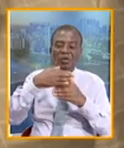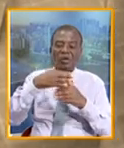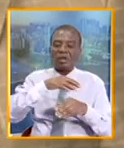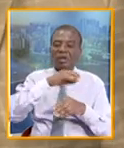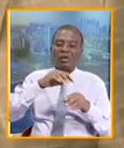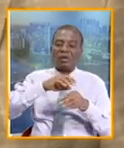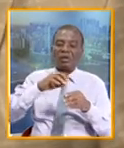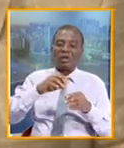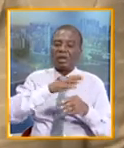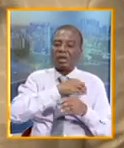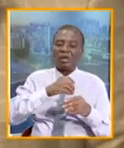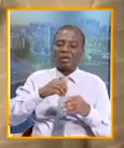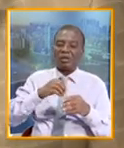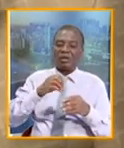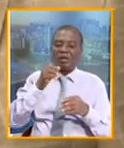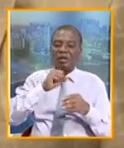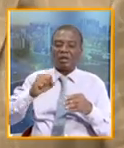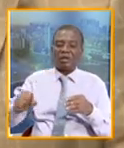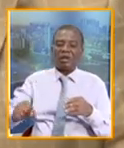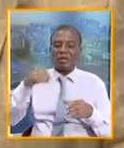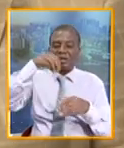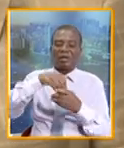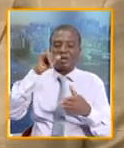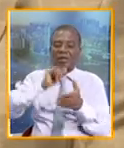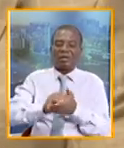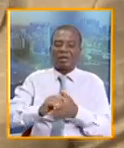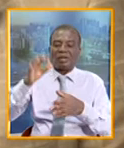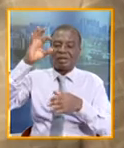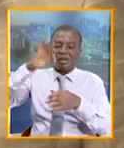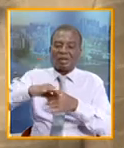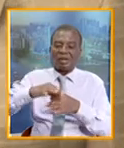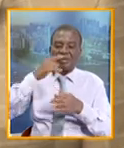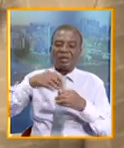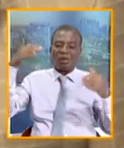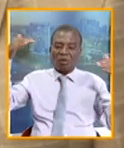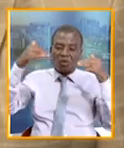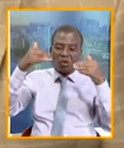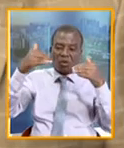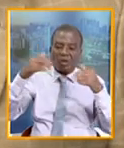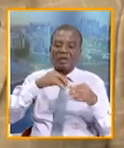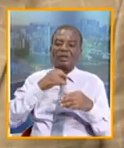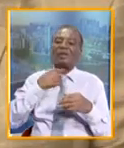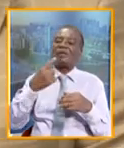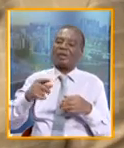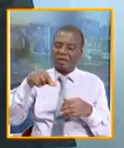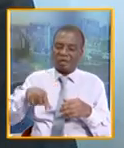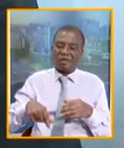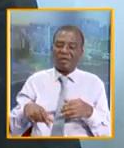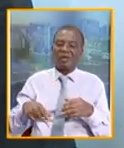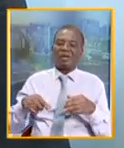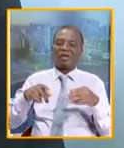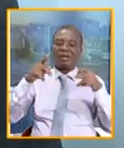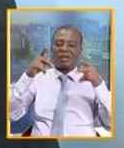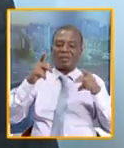Et surtout que la campagne, dans cette période électorale, et il faut être équilibré. Je leur dis, il ne faut pas que les gens soient agressifs.